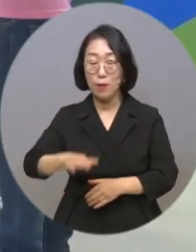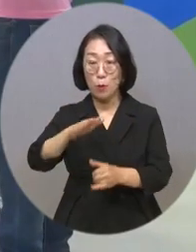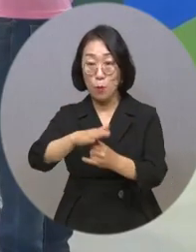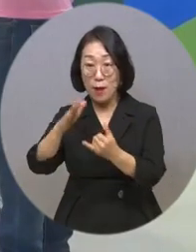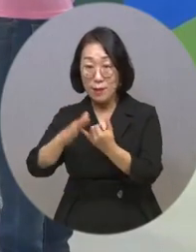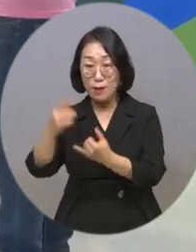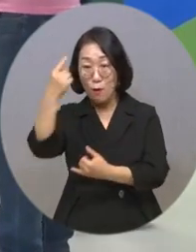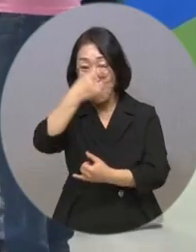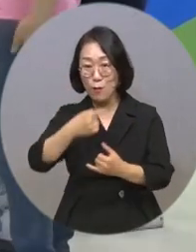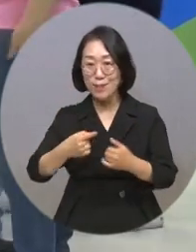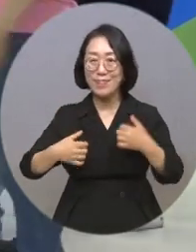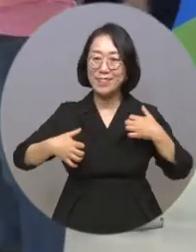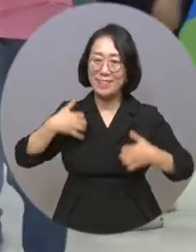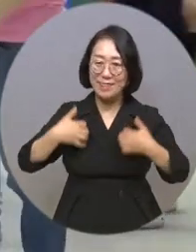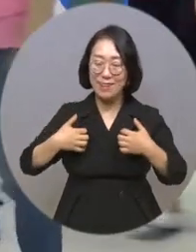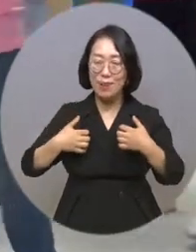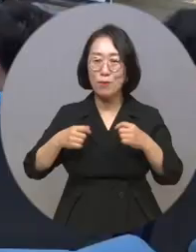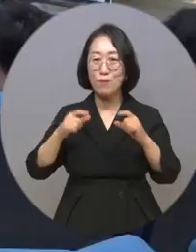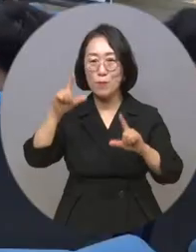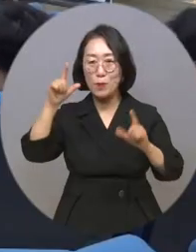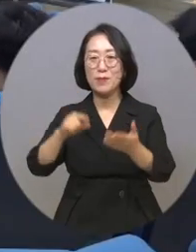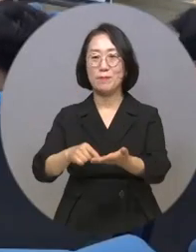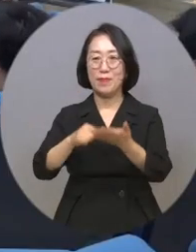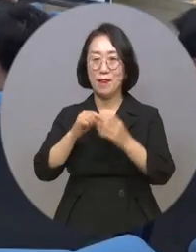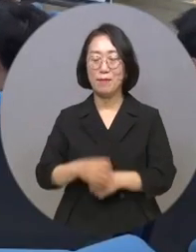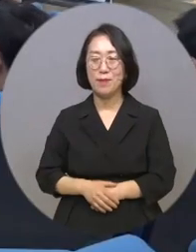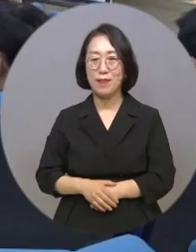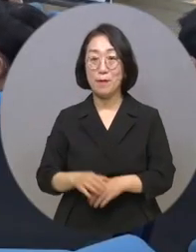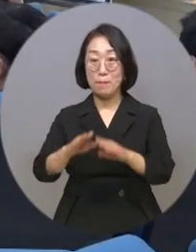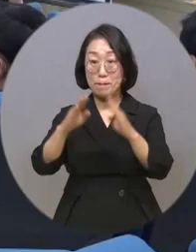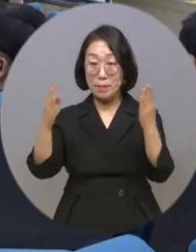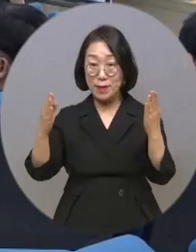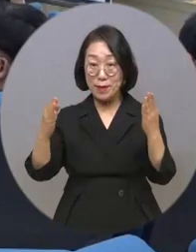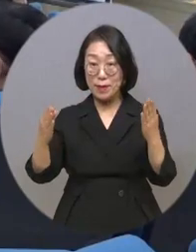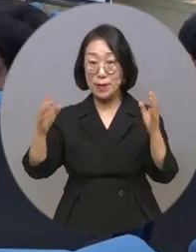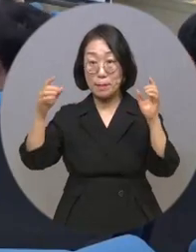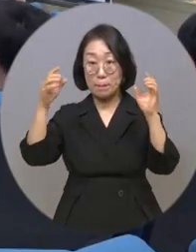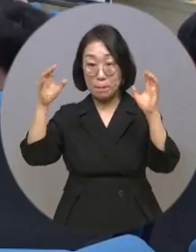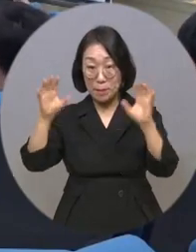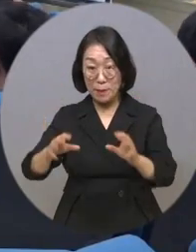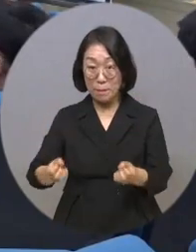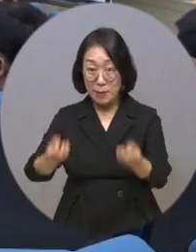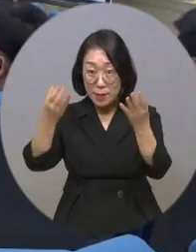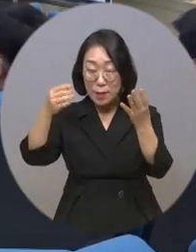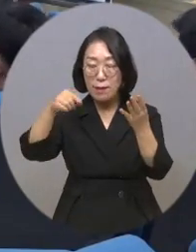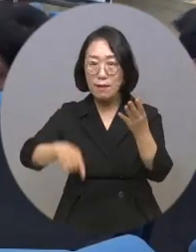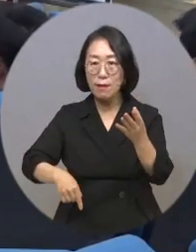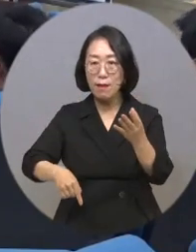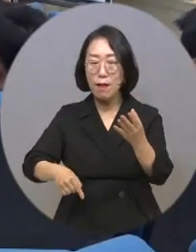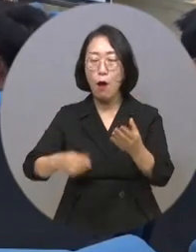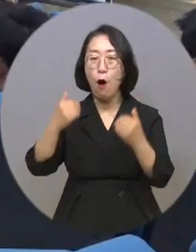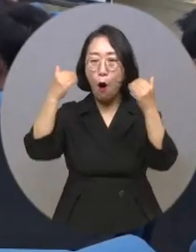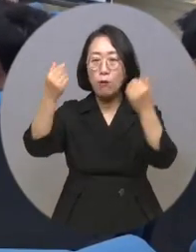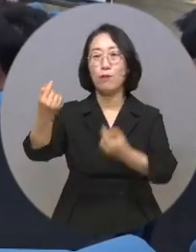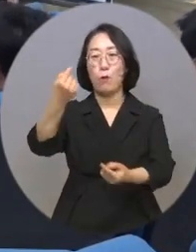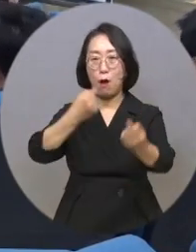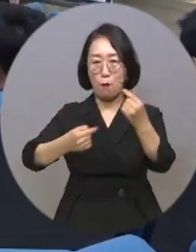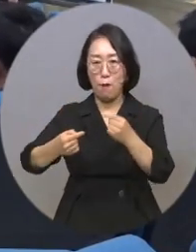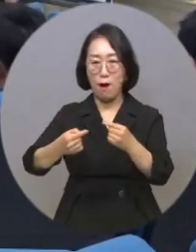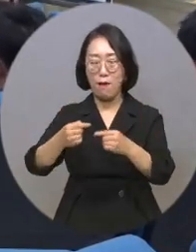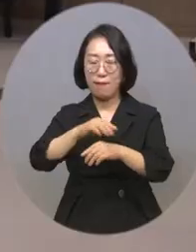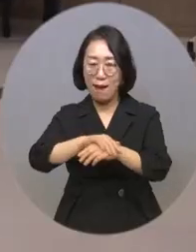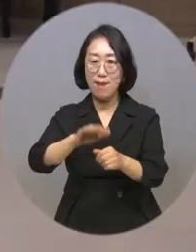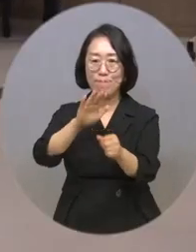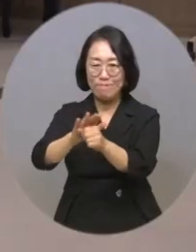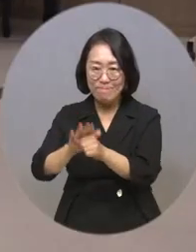모습엔 즐거움이 가득합니다. 개교식에는 마을 어른들이 함께해 참여한 어린이들을